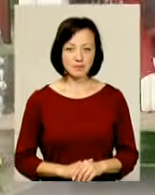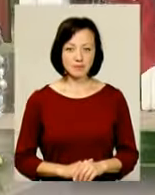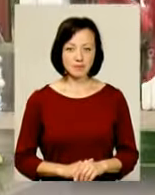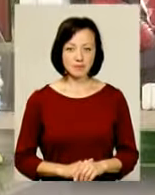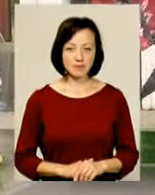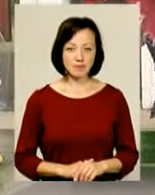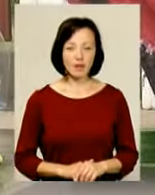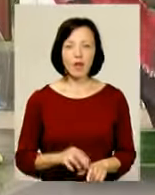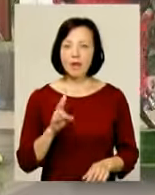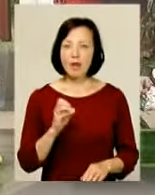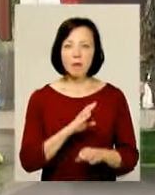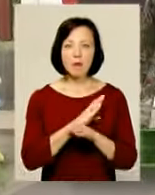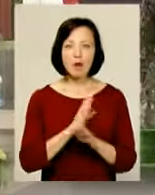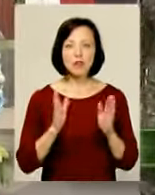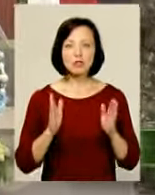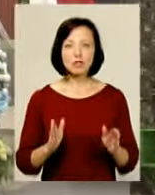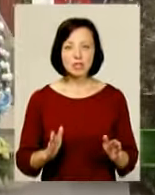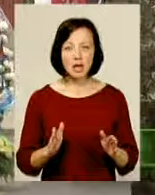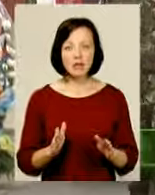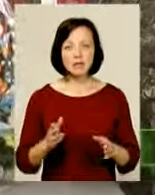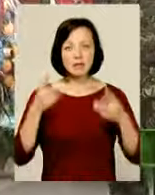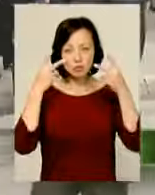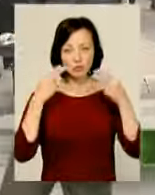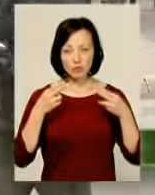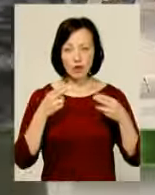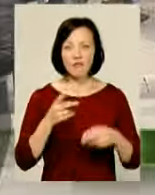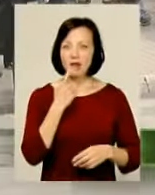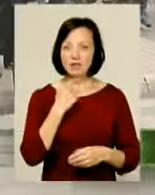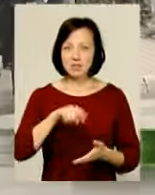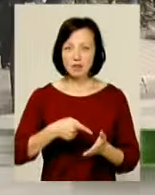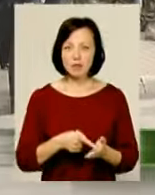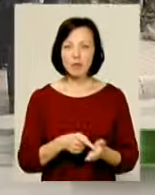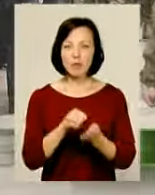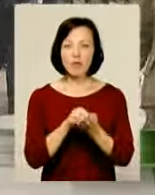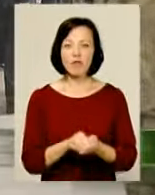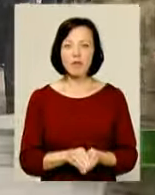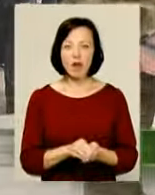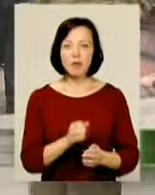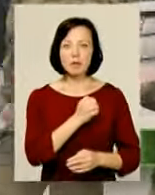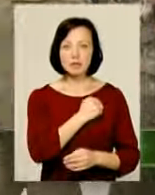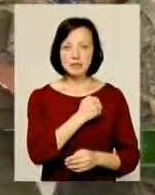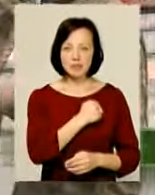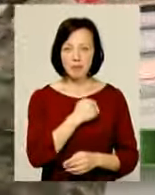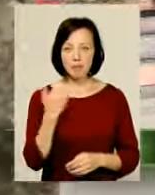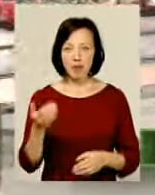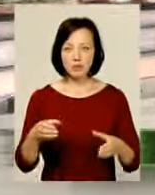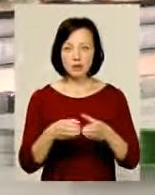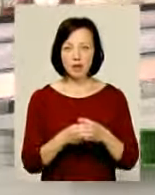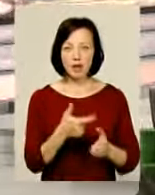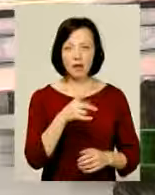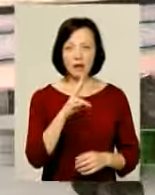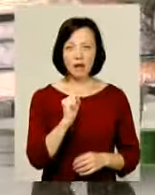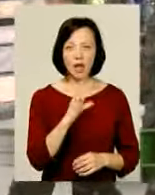Не помер, а лише заснув. У Красилові попрощалися із бійцем Добровольчого українського корпусу «Правий сектор» Юрієм